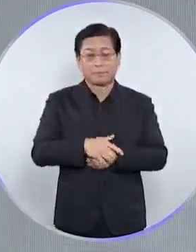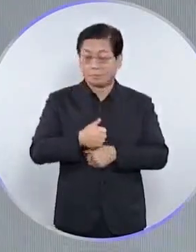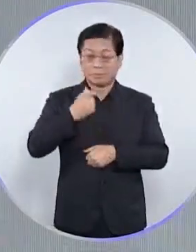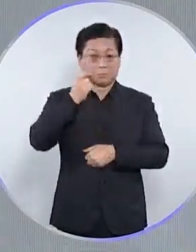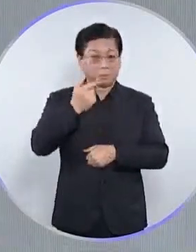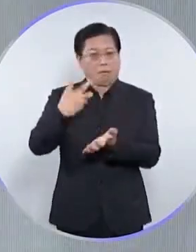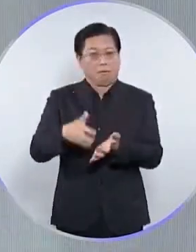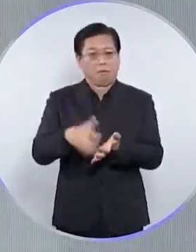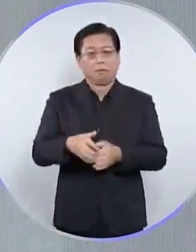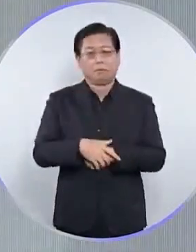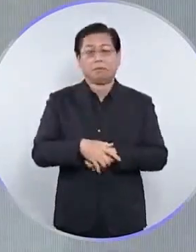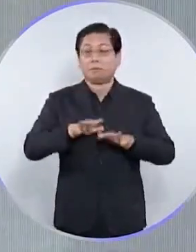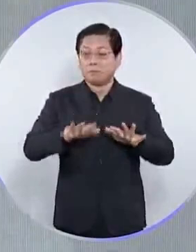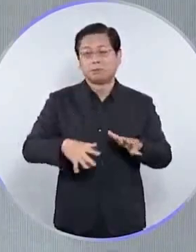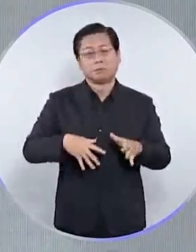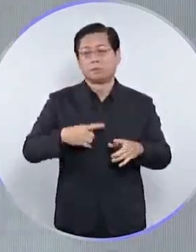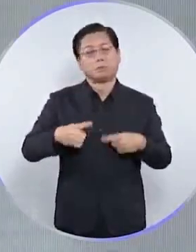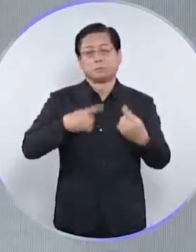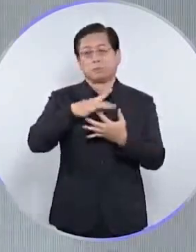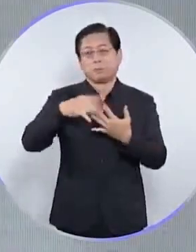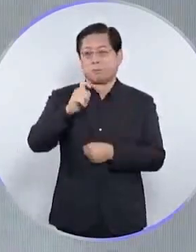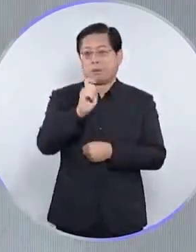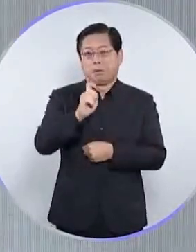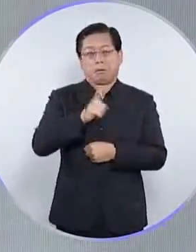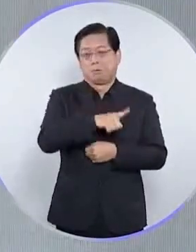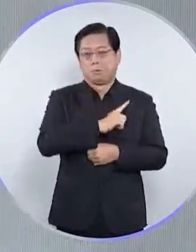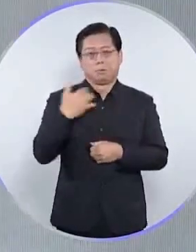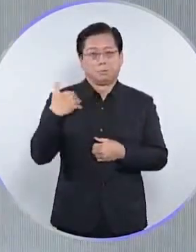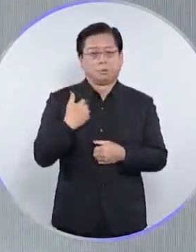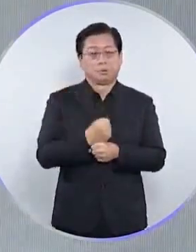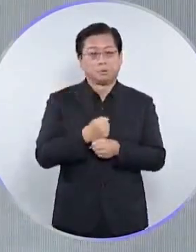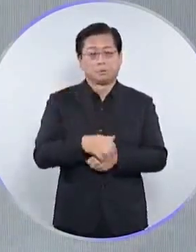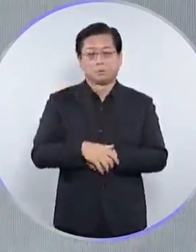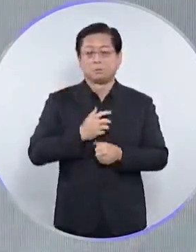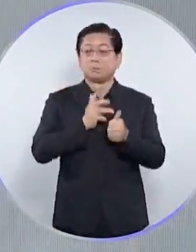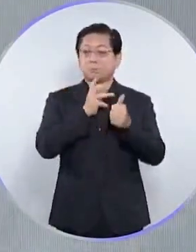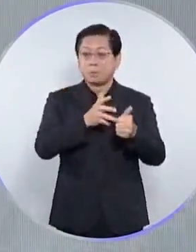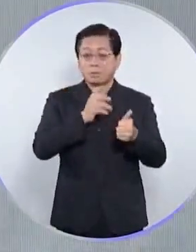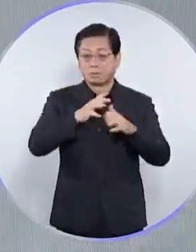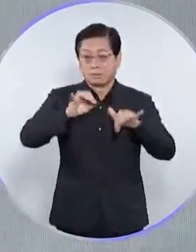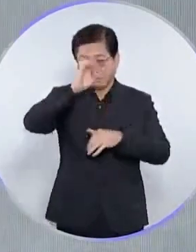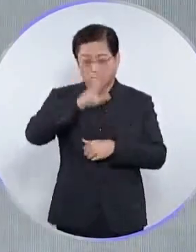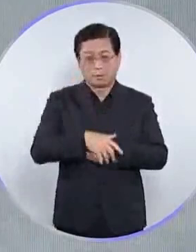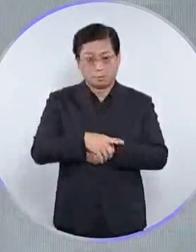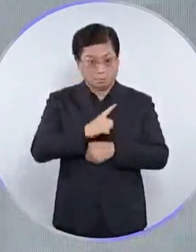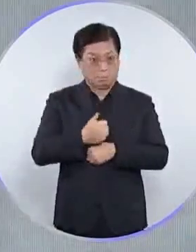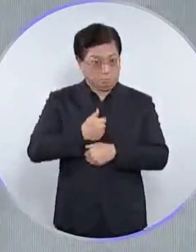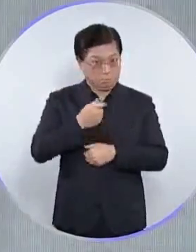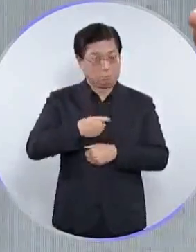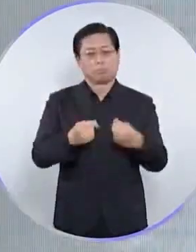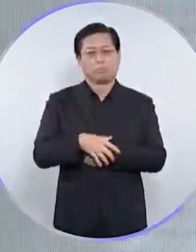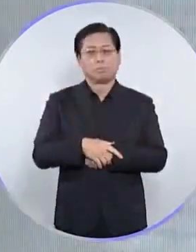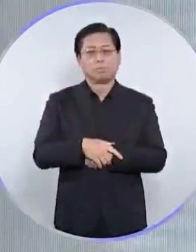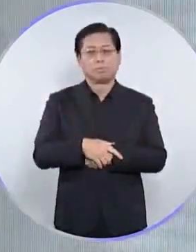有遐困难无？我给他清清菜菜，拿十项的施政来救教民进党，你做了好